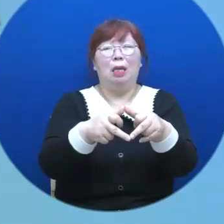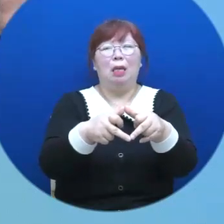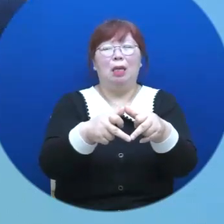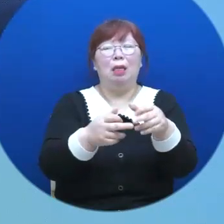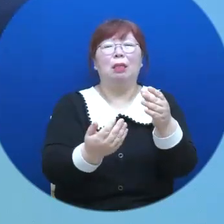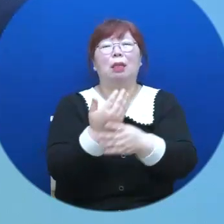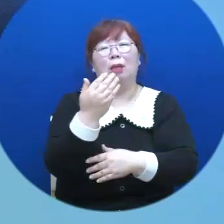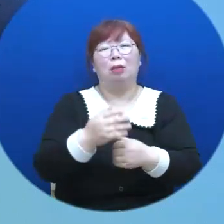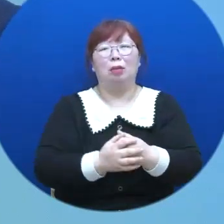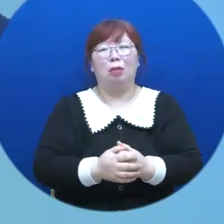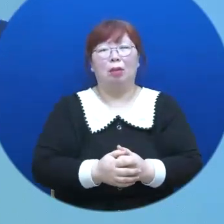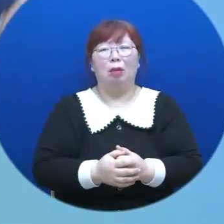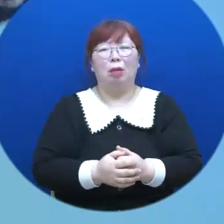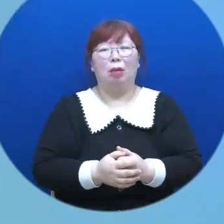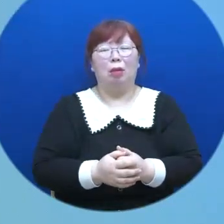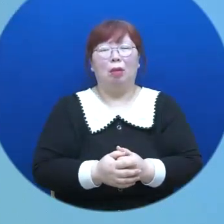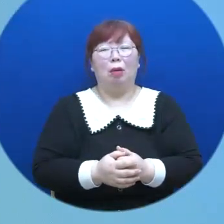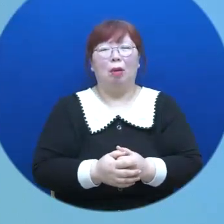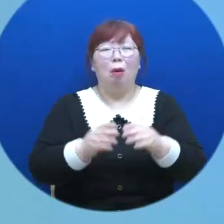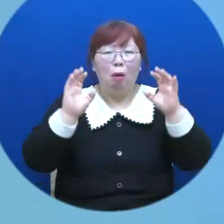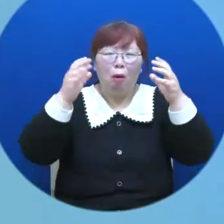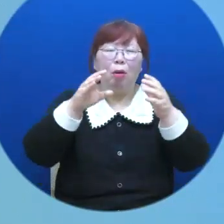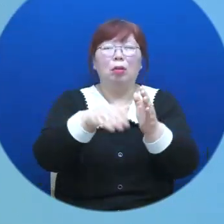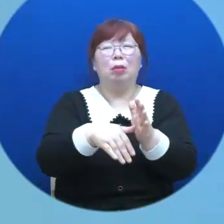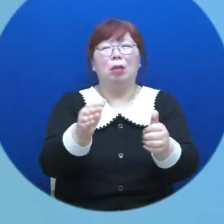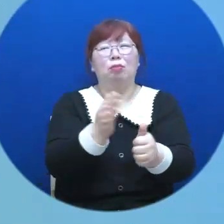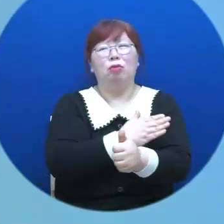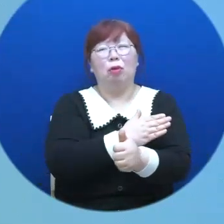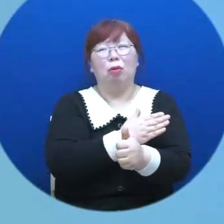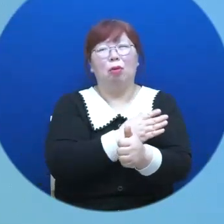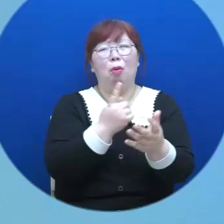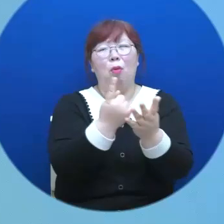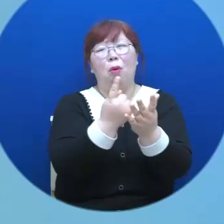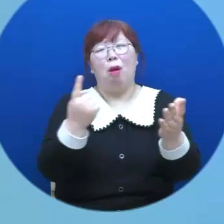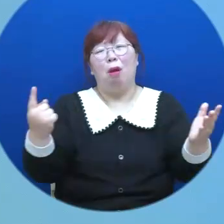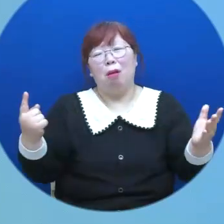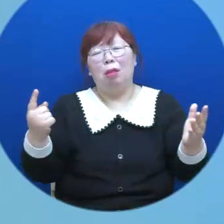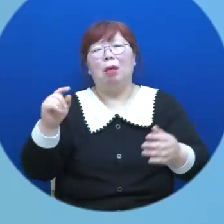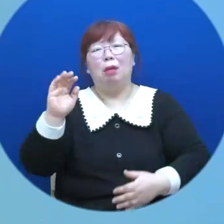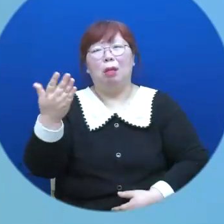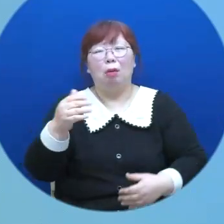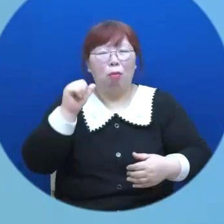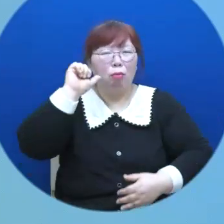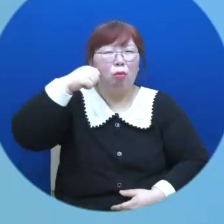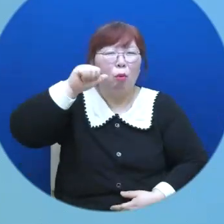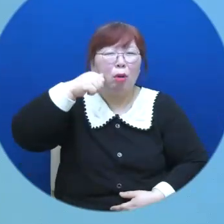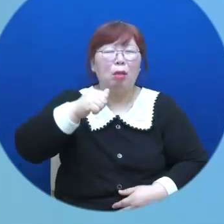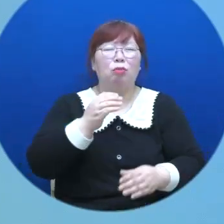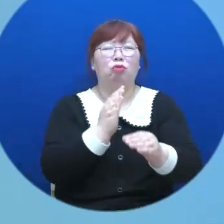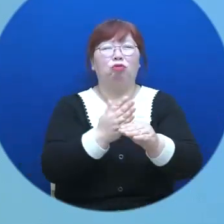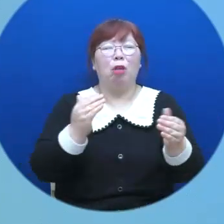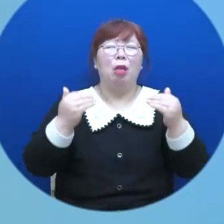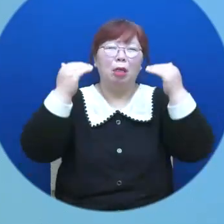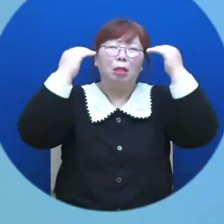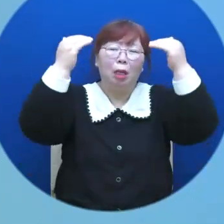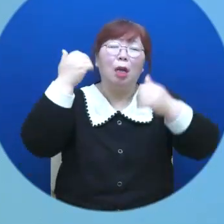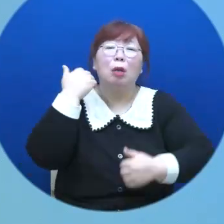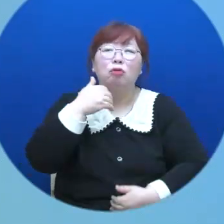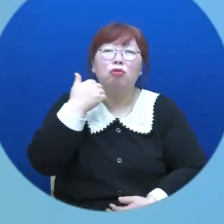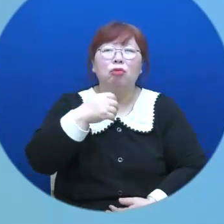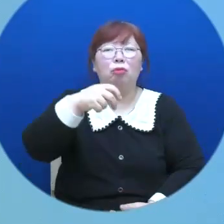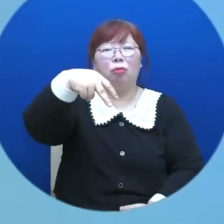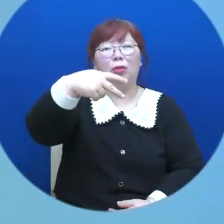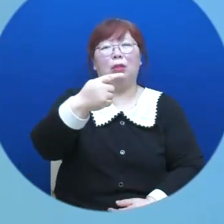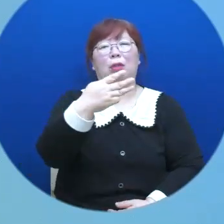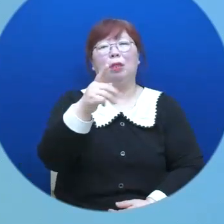동네 아이들에게 어린 시절부터 따돌림을 받고 놀림을 받으면서 성장한 것이 누구?